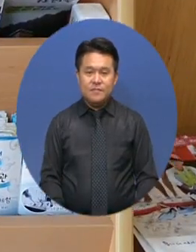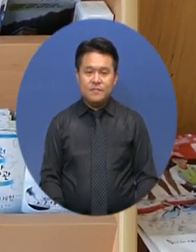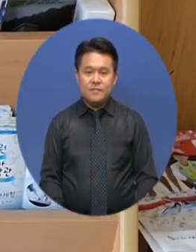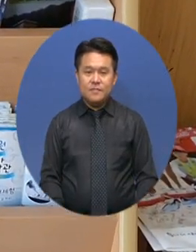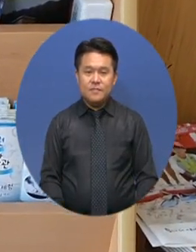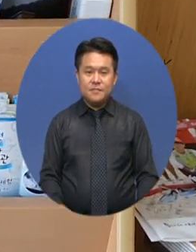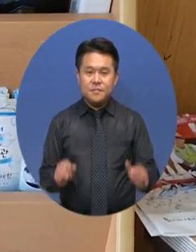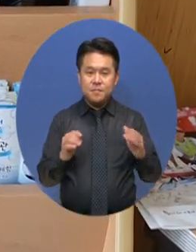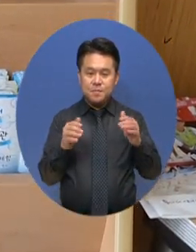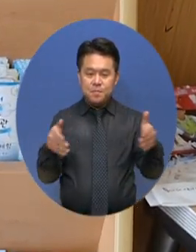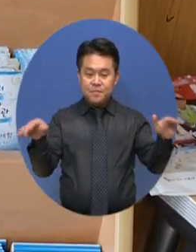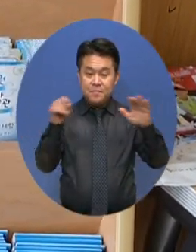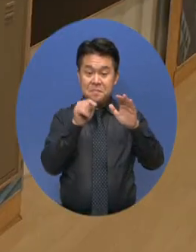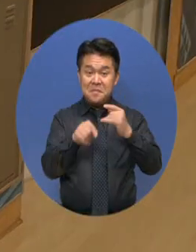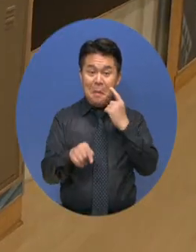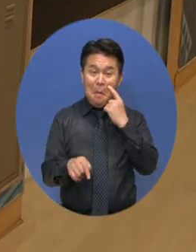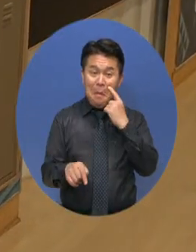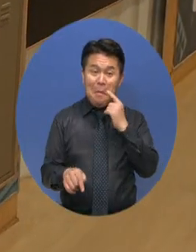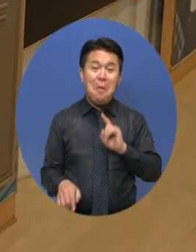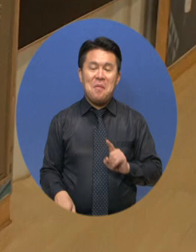전시관 내부로 들어가 보았습니다.